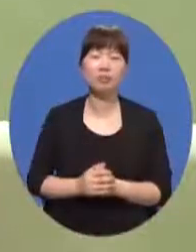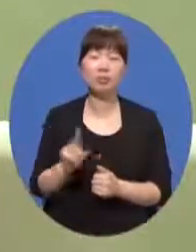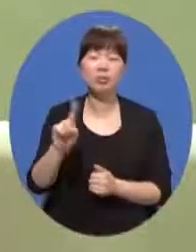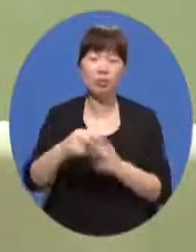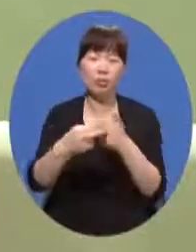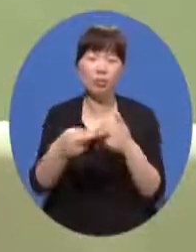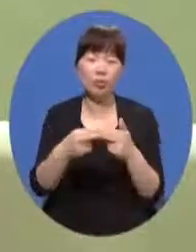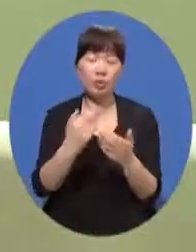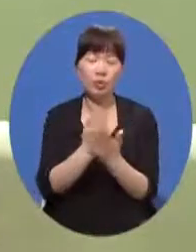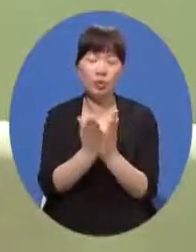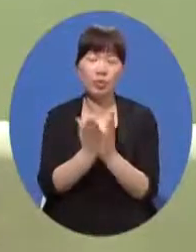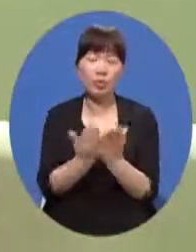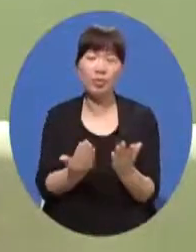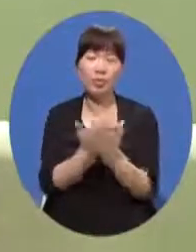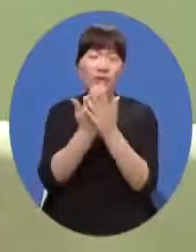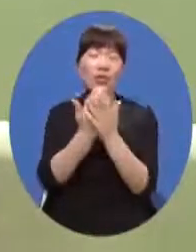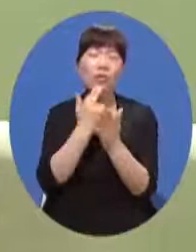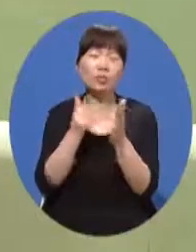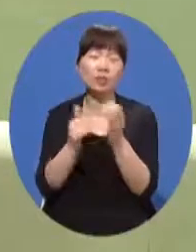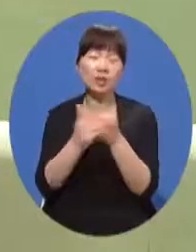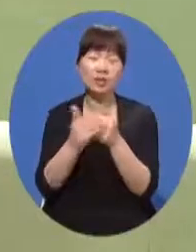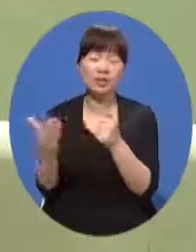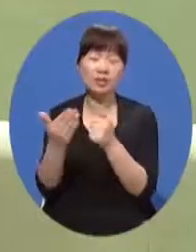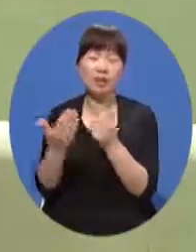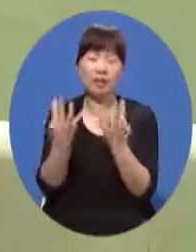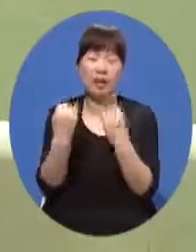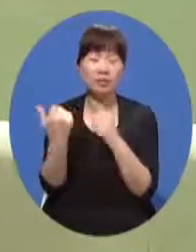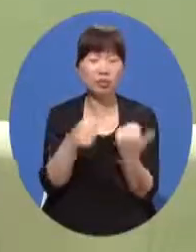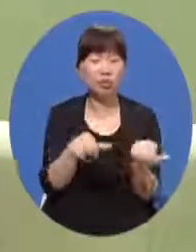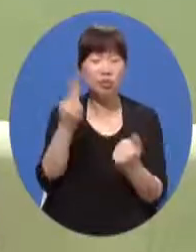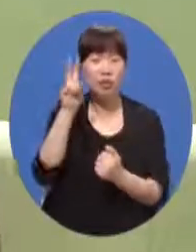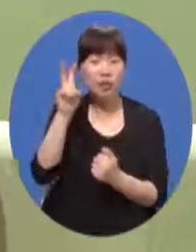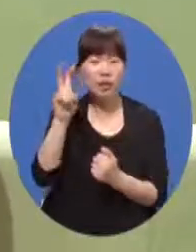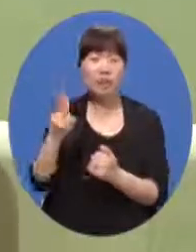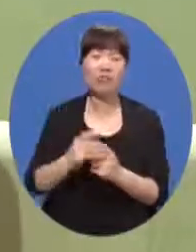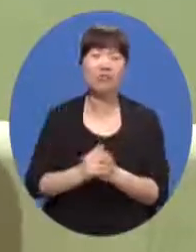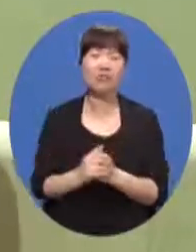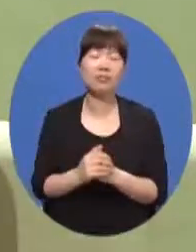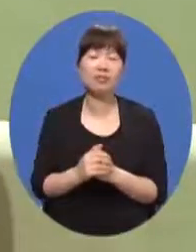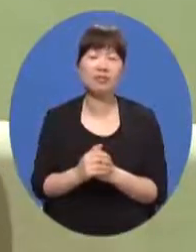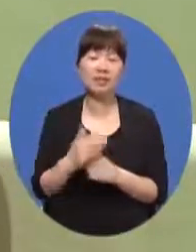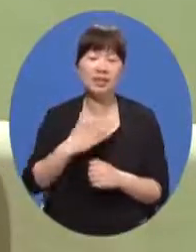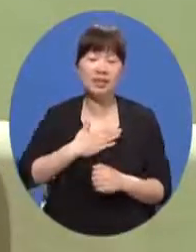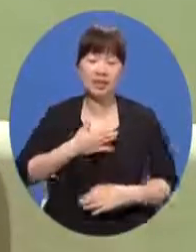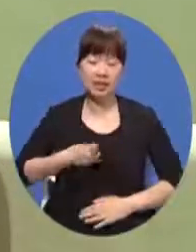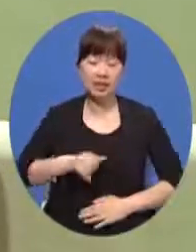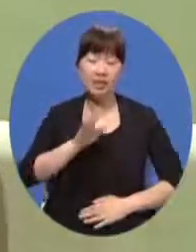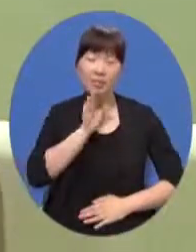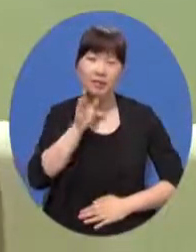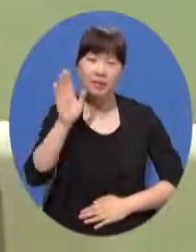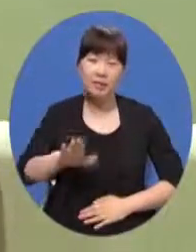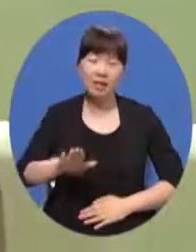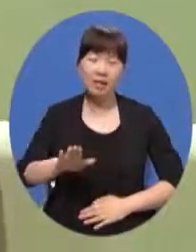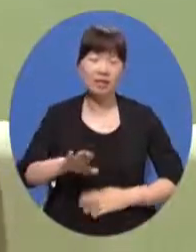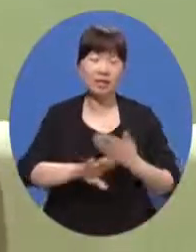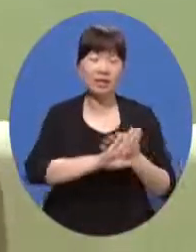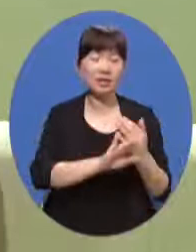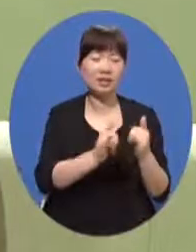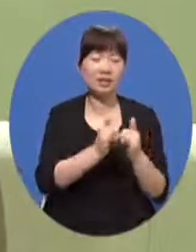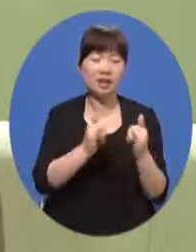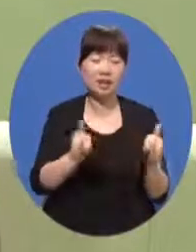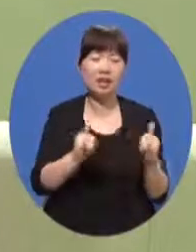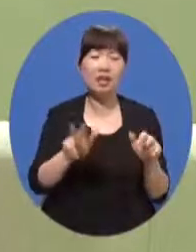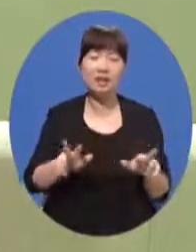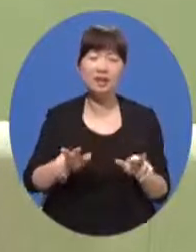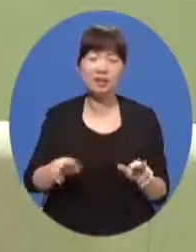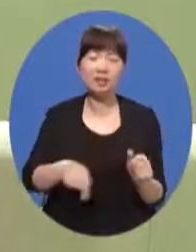의료 이런 거가 발달돼 있지 않았으니까 많이 죽었겠죠. 그렇죠. 그러다 보니까 내 아이지만 아이 다른 사람의